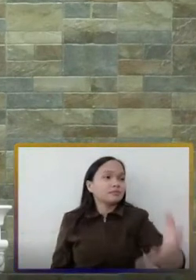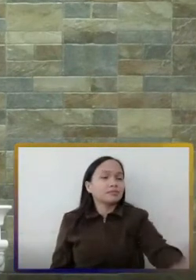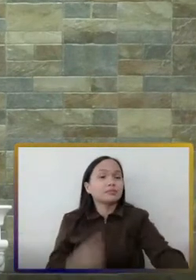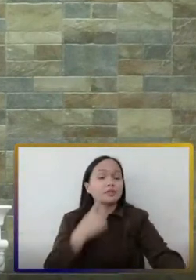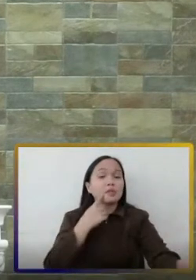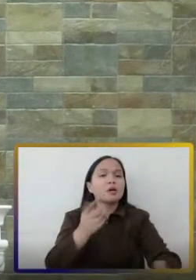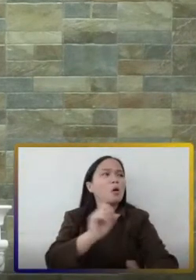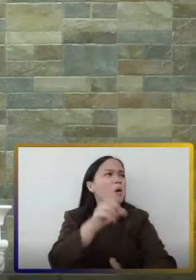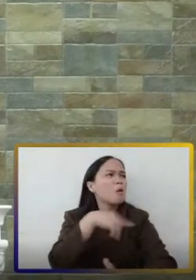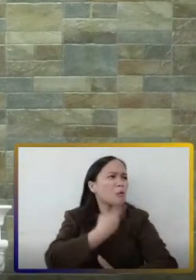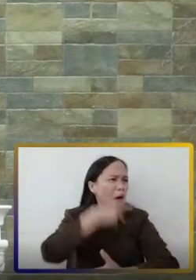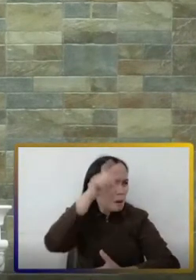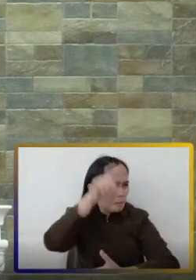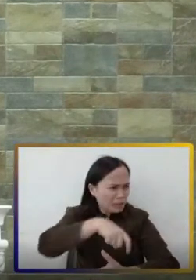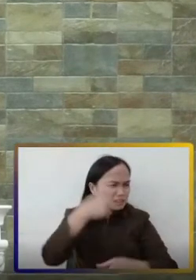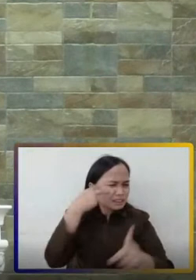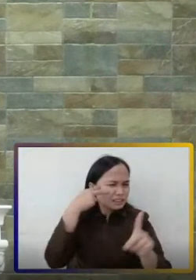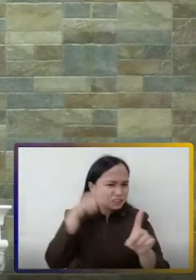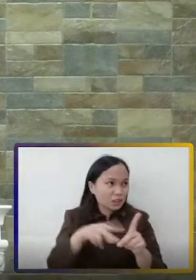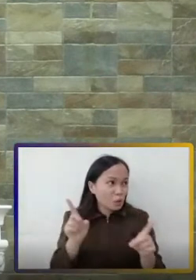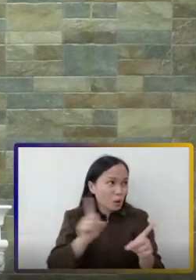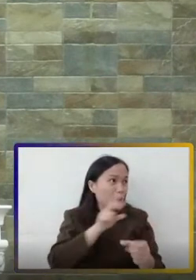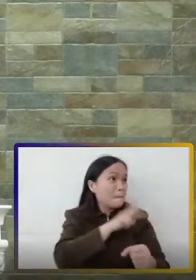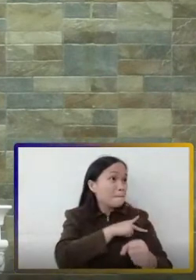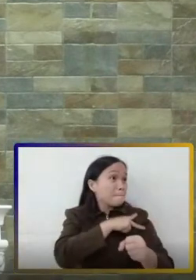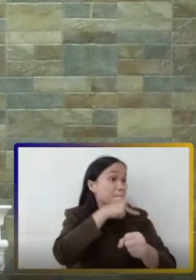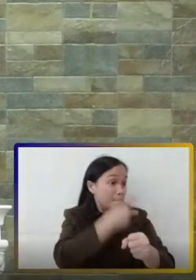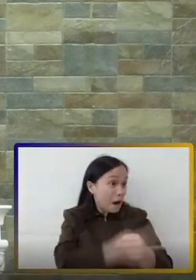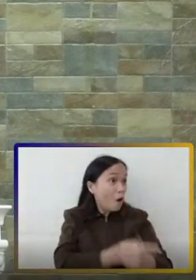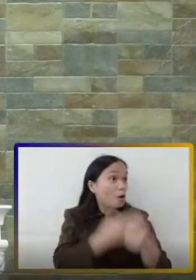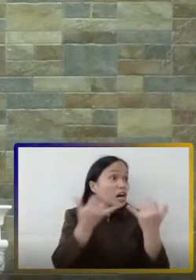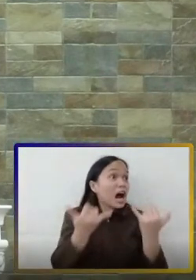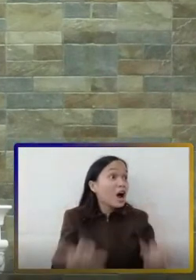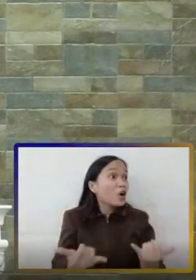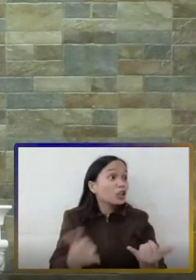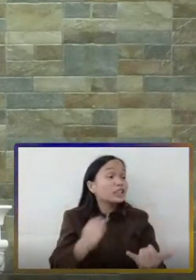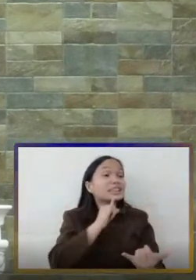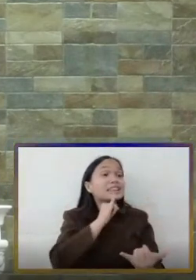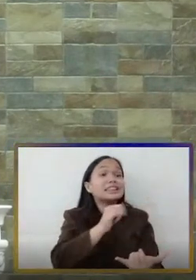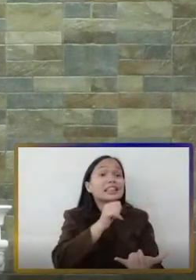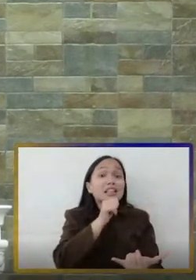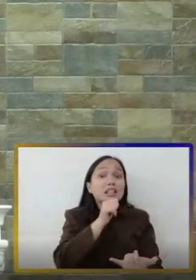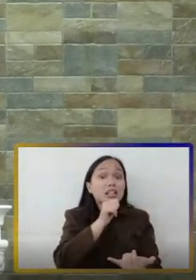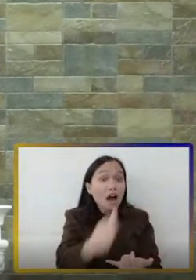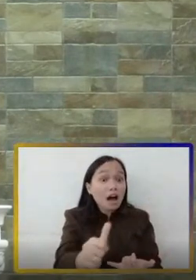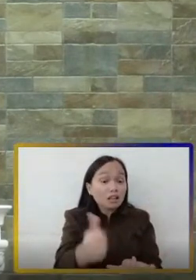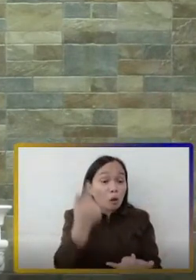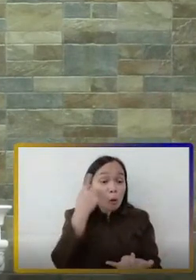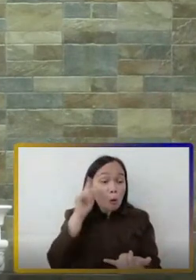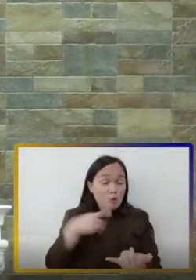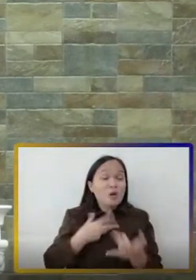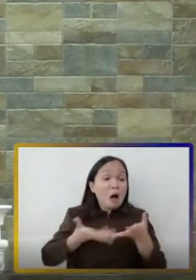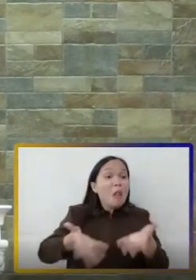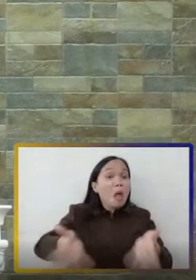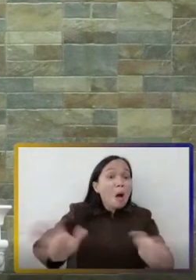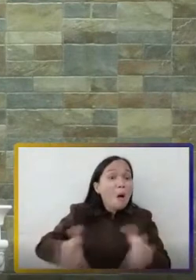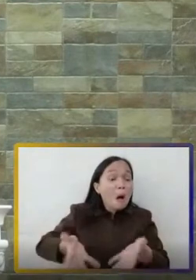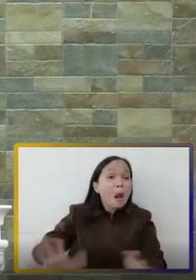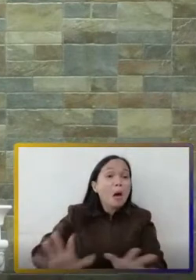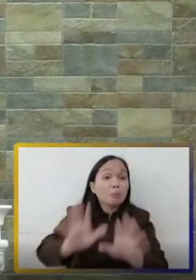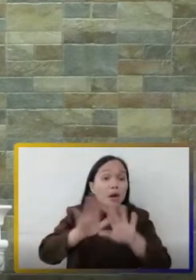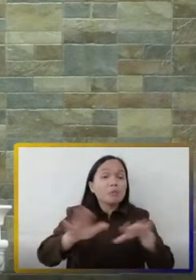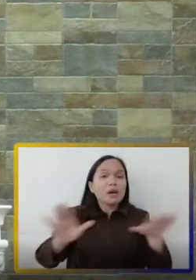Kapatid, sana makita po ninyo ang power ay wala po doon sa pagpapaluwag natin para ma-establish yung